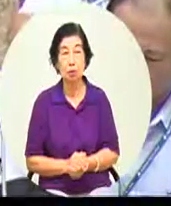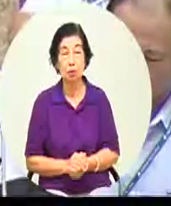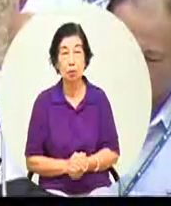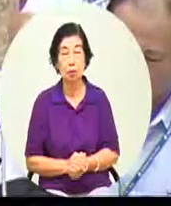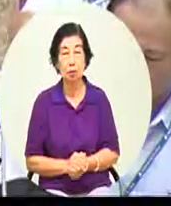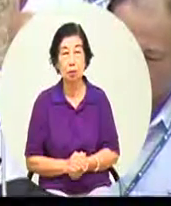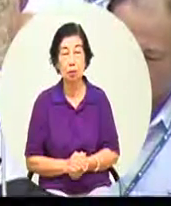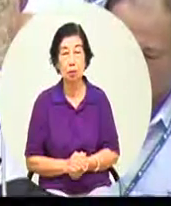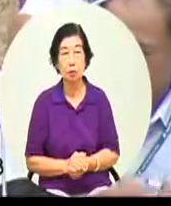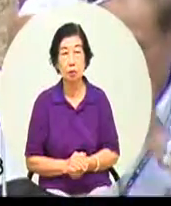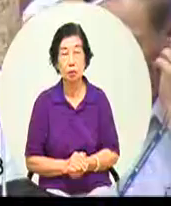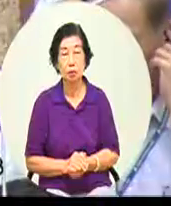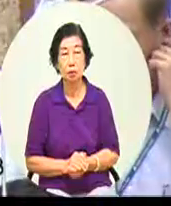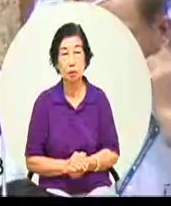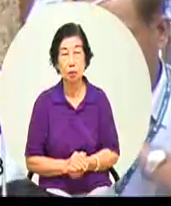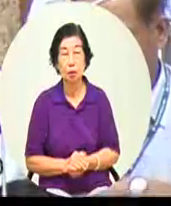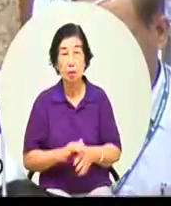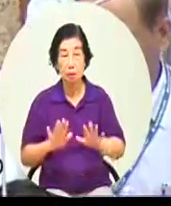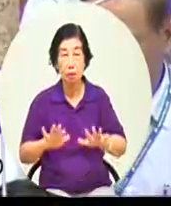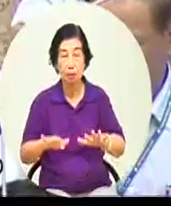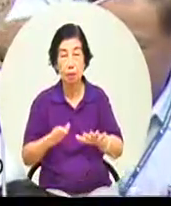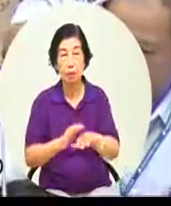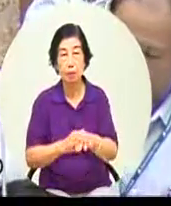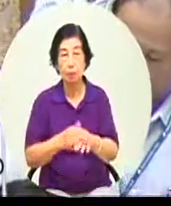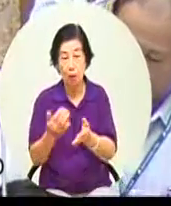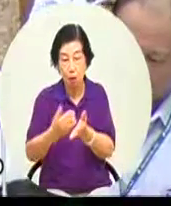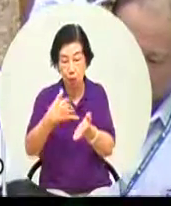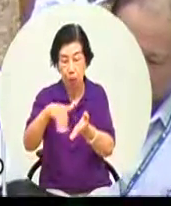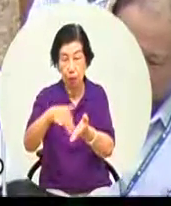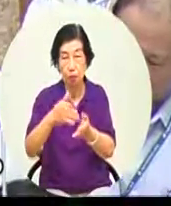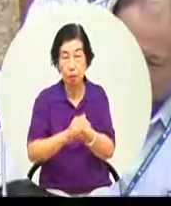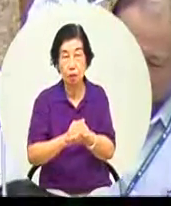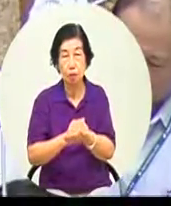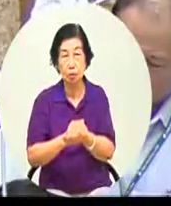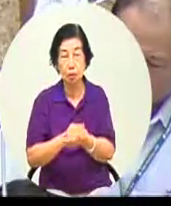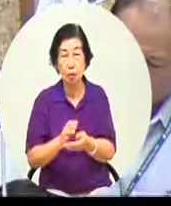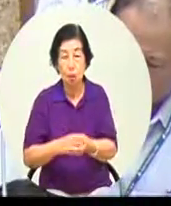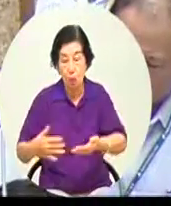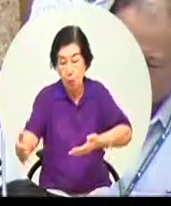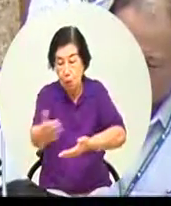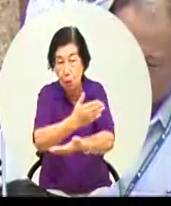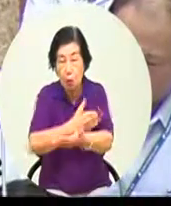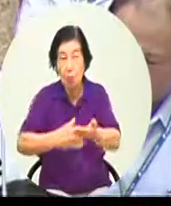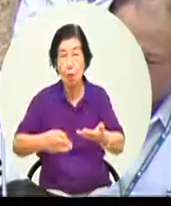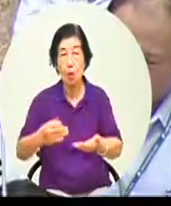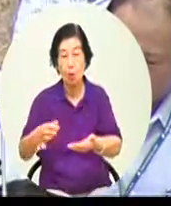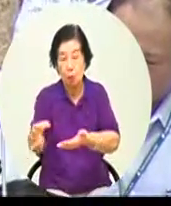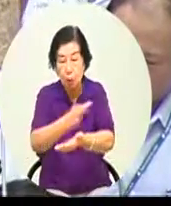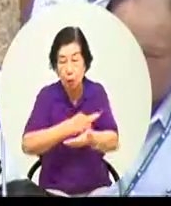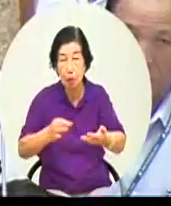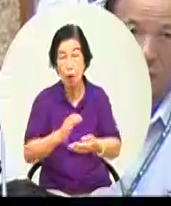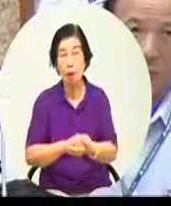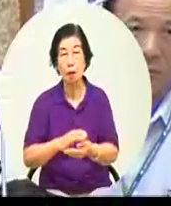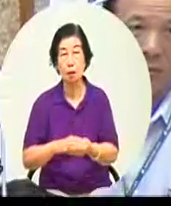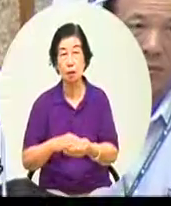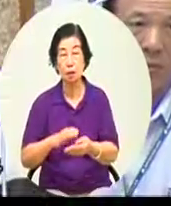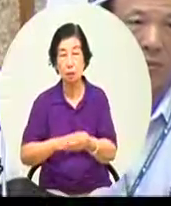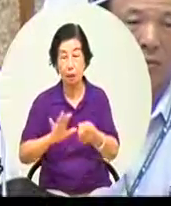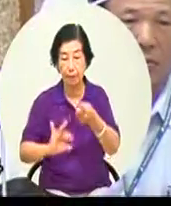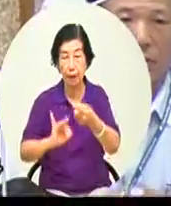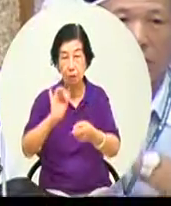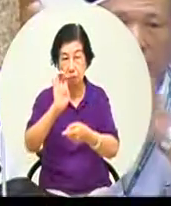我们是目前是预计就是整个收入的部分，因为这个跟班次有关系，所以预计是4%的部